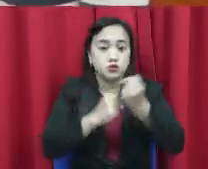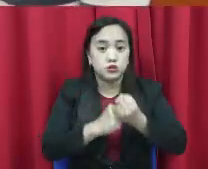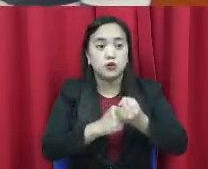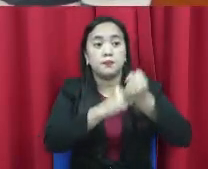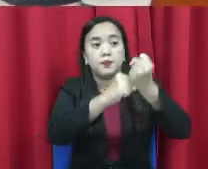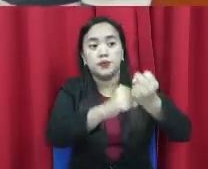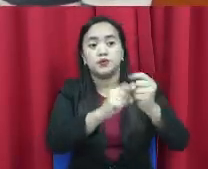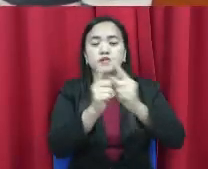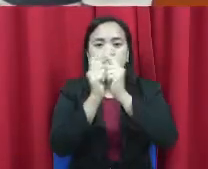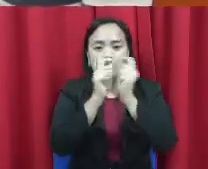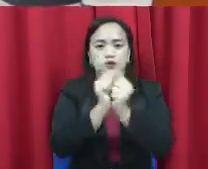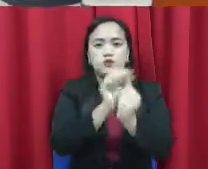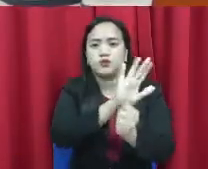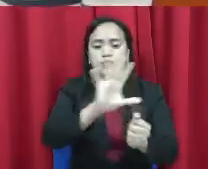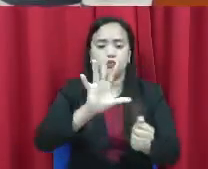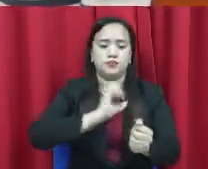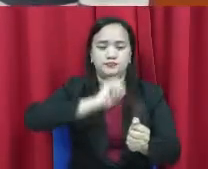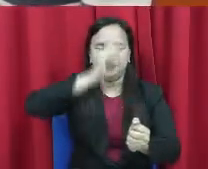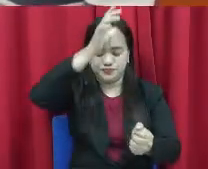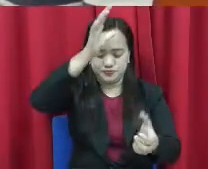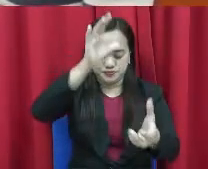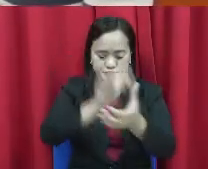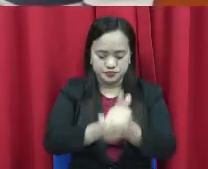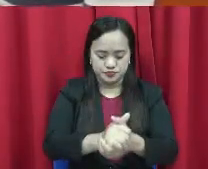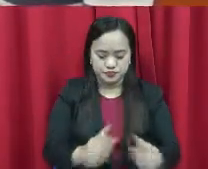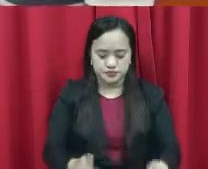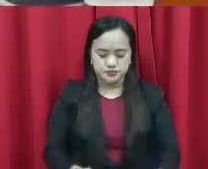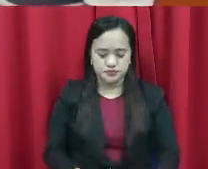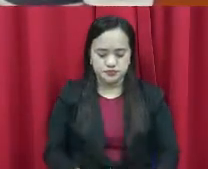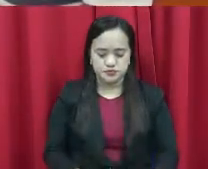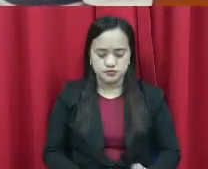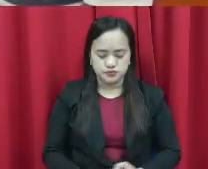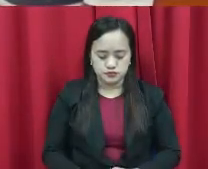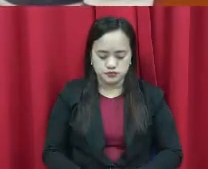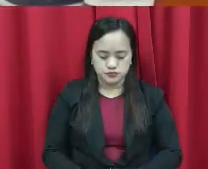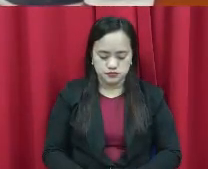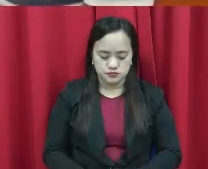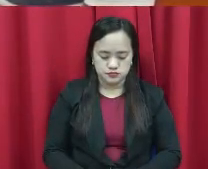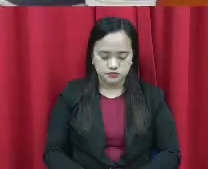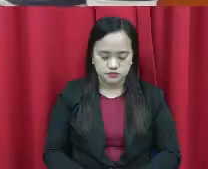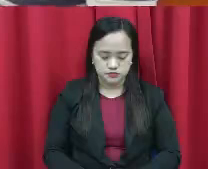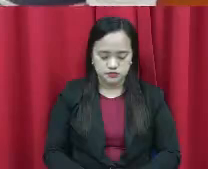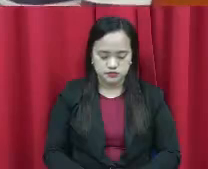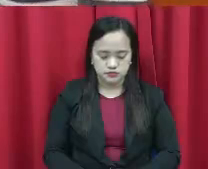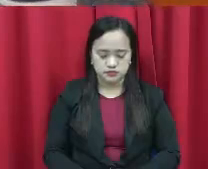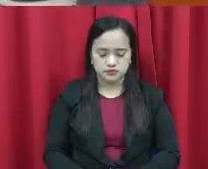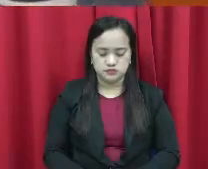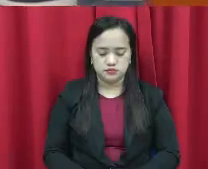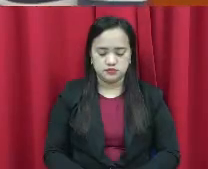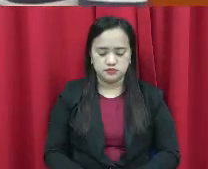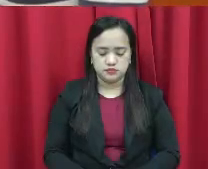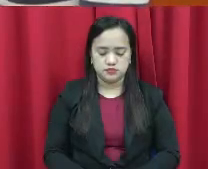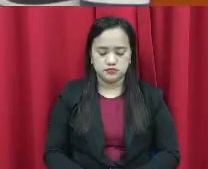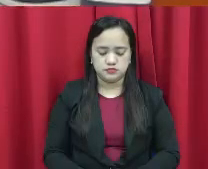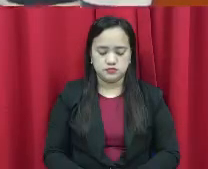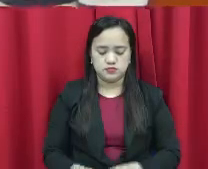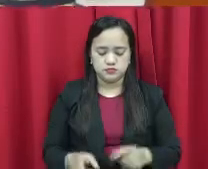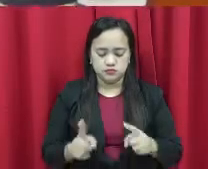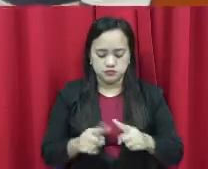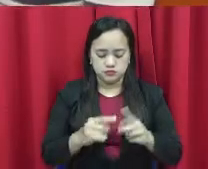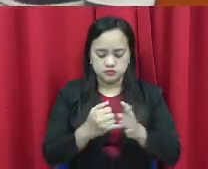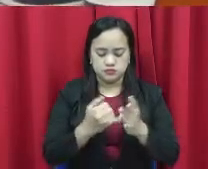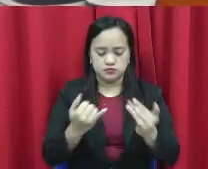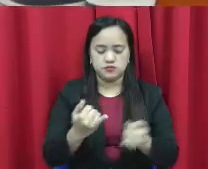anak e masaya tayo na si tatay si husband ay to the max sa paglilingkod